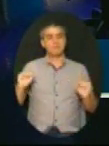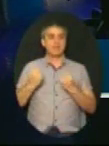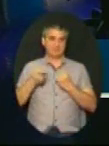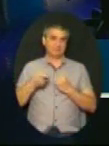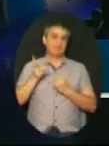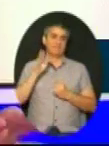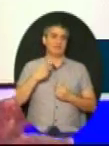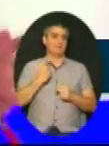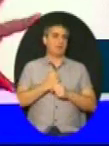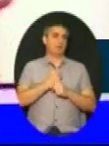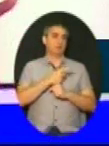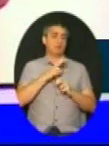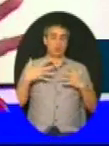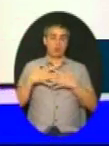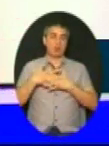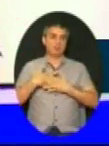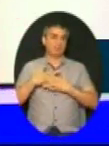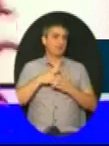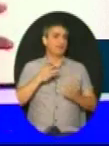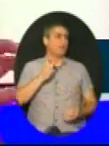וגם ביצירת קואליציה.